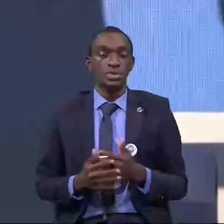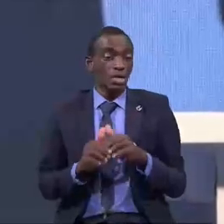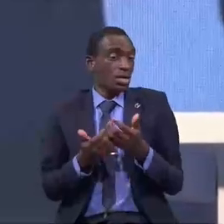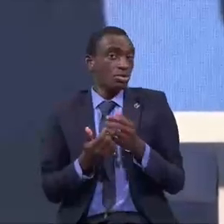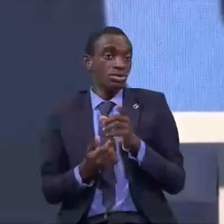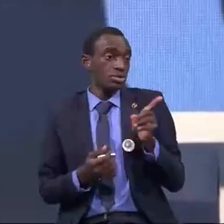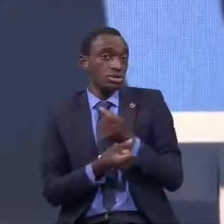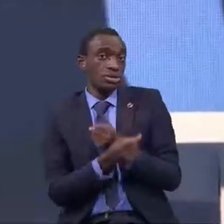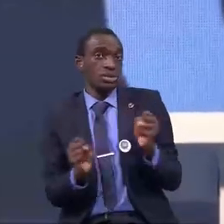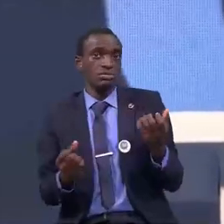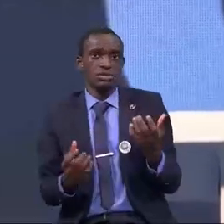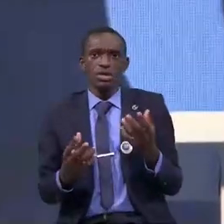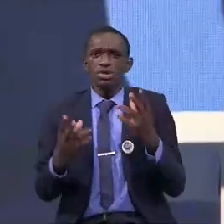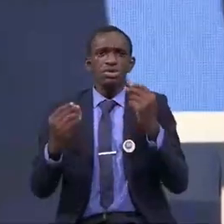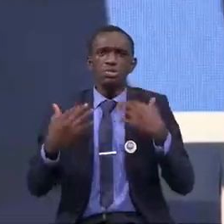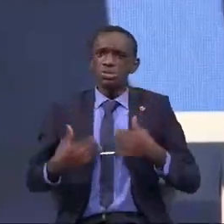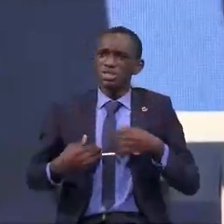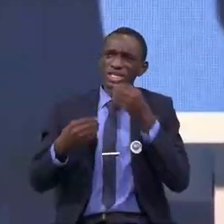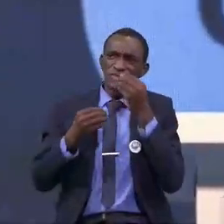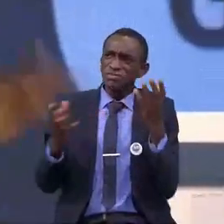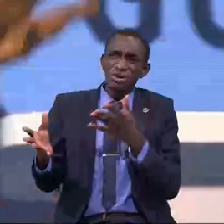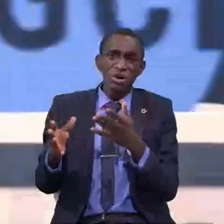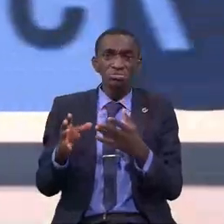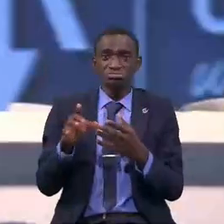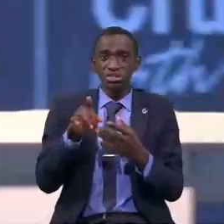salut. Personne ne m'a parlé de temps de dévotion.